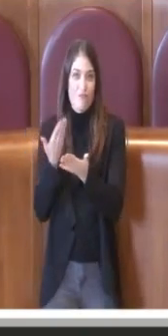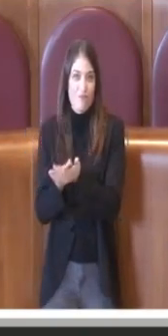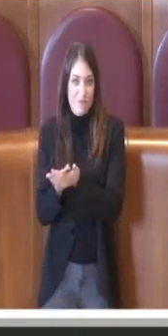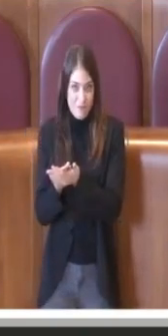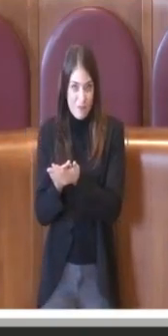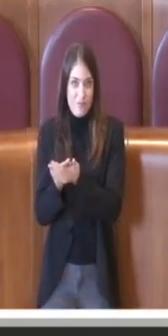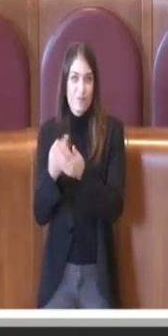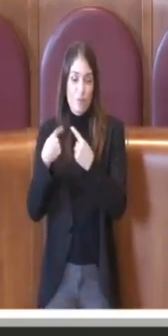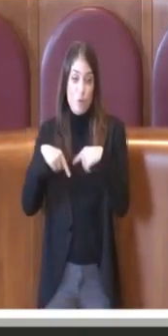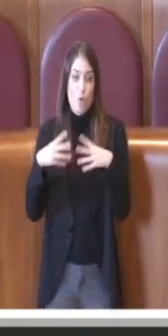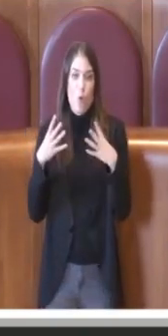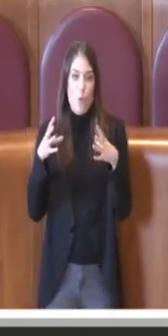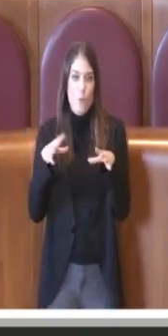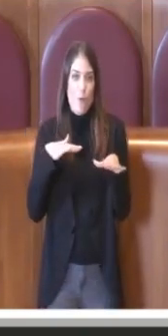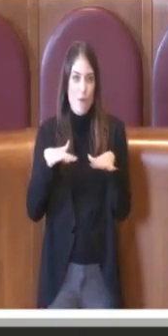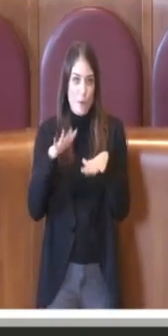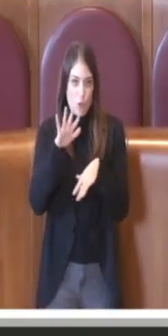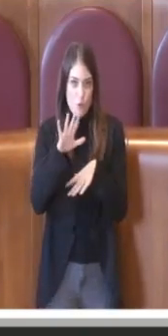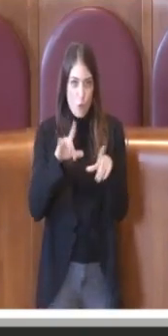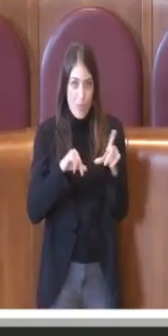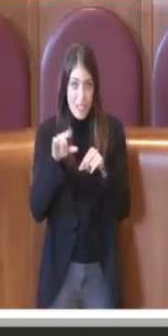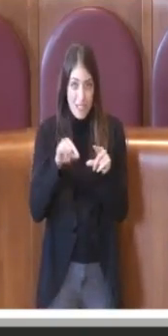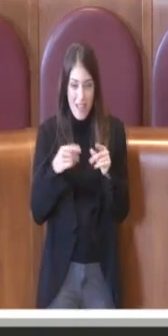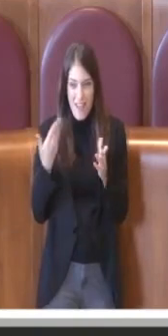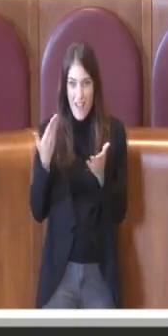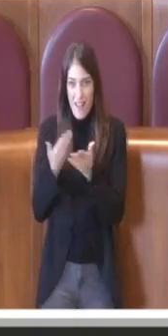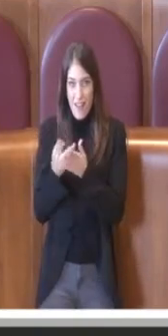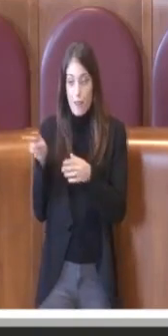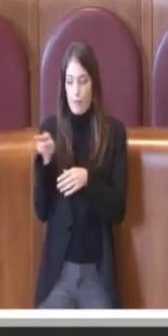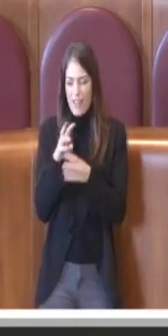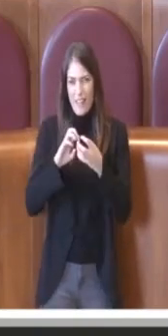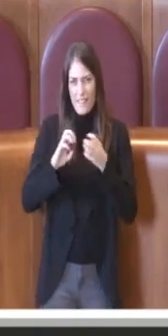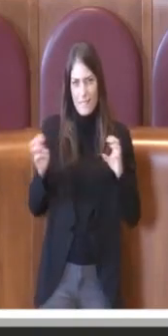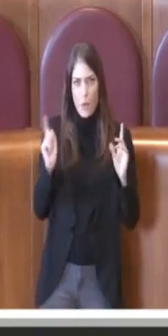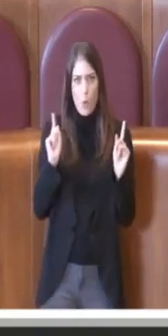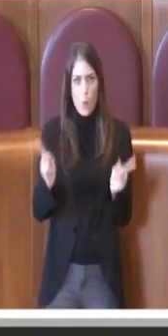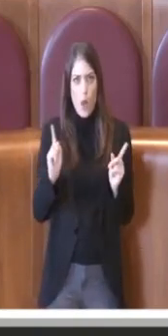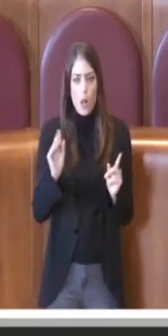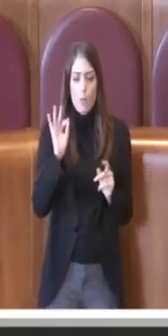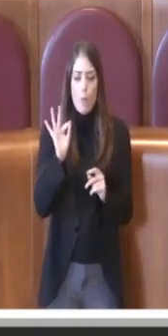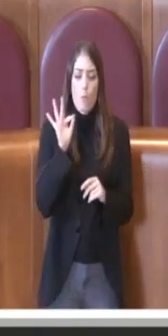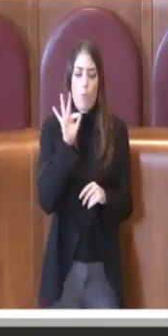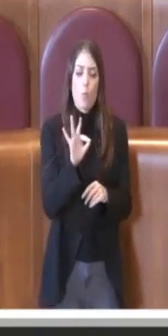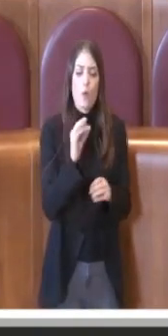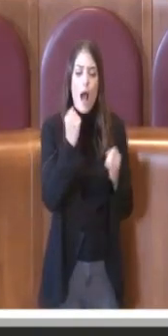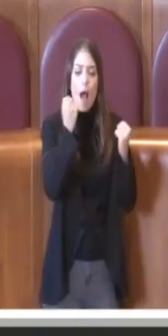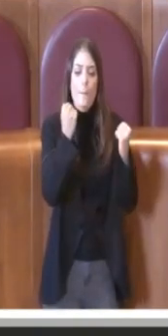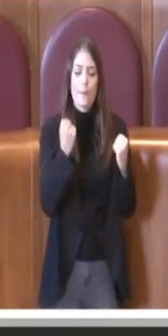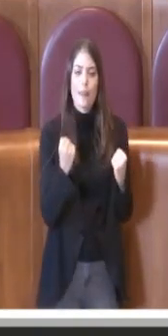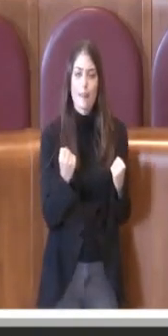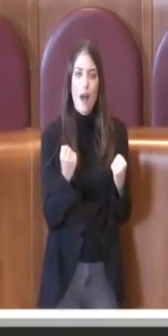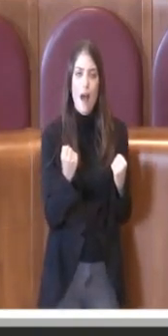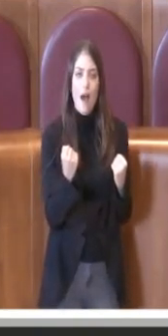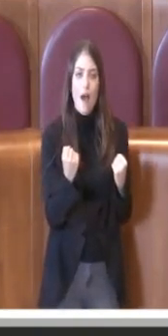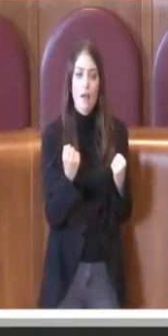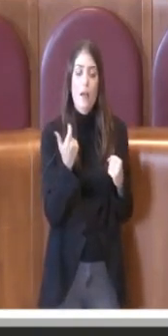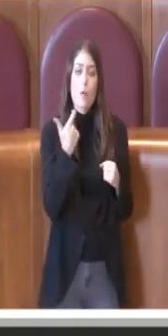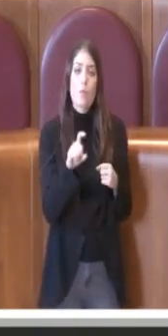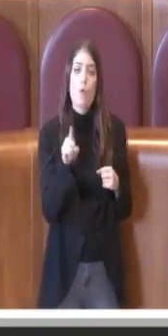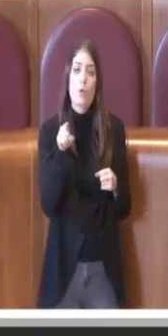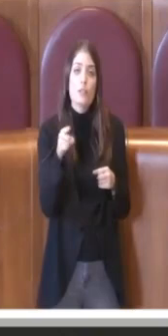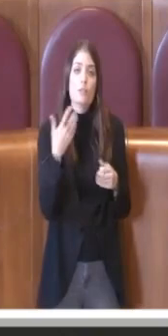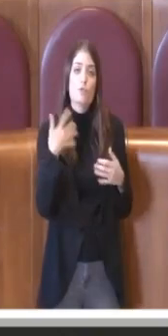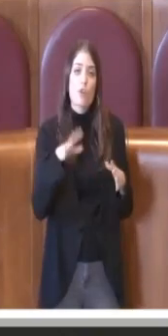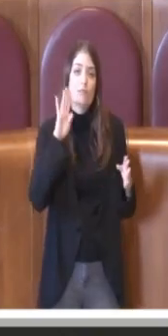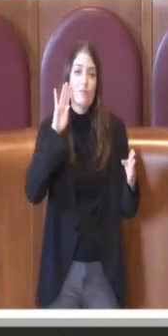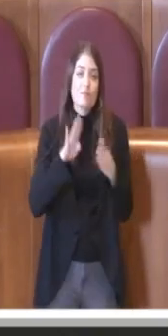come Movimento 5 Stelle, sta proprio nel punto dell'abitare. Ricordo che la affrontammo in